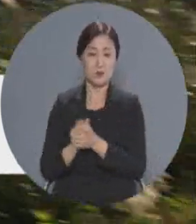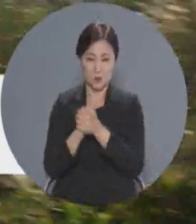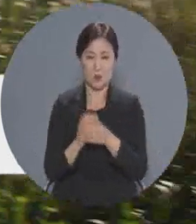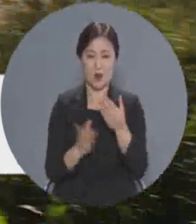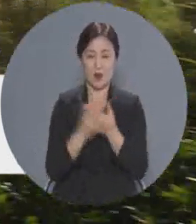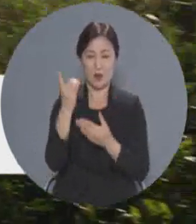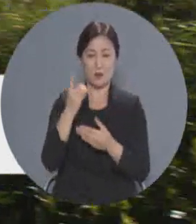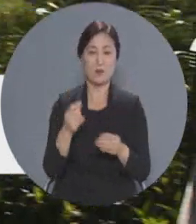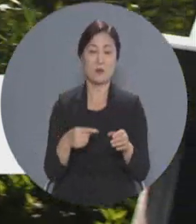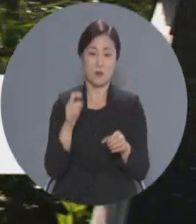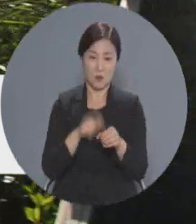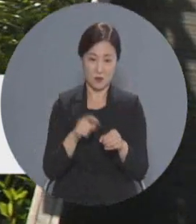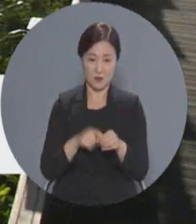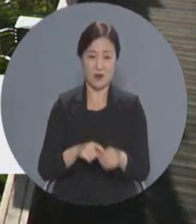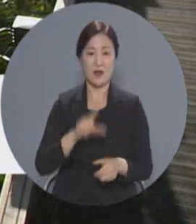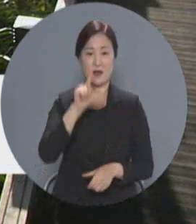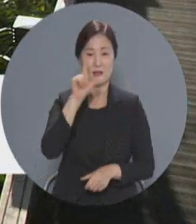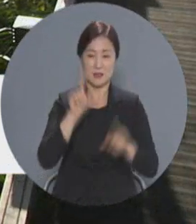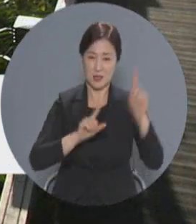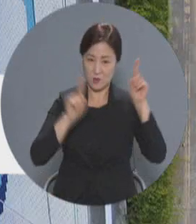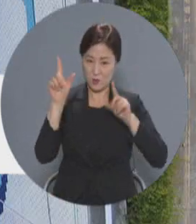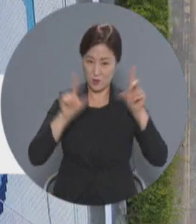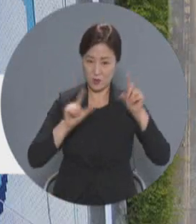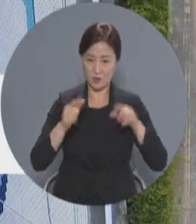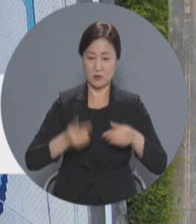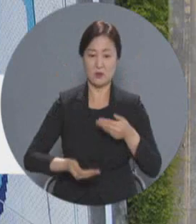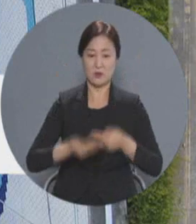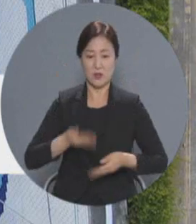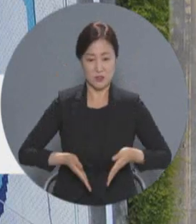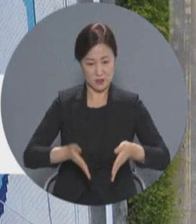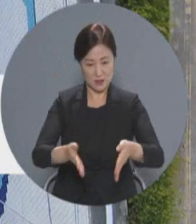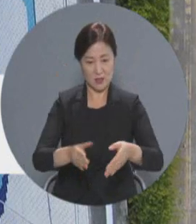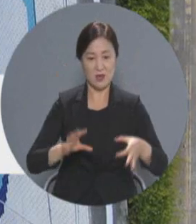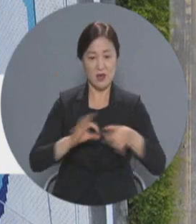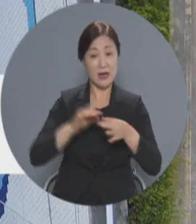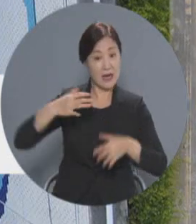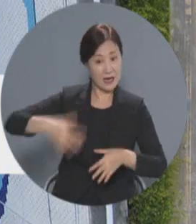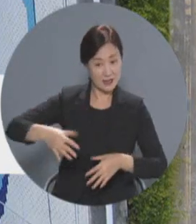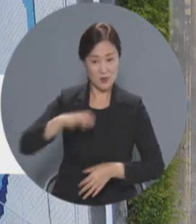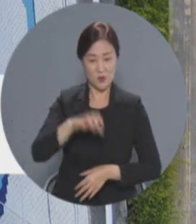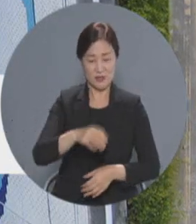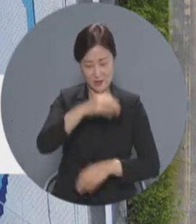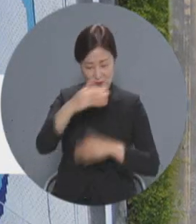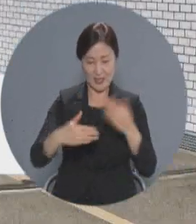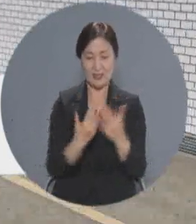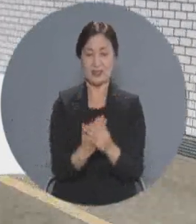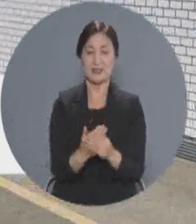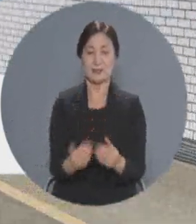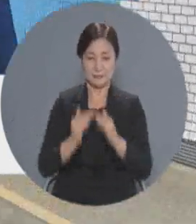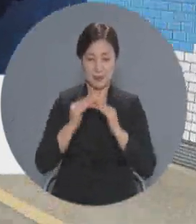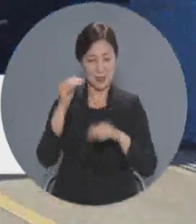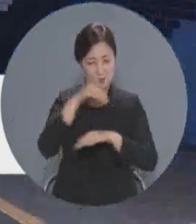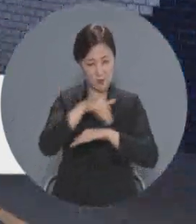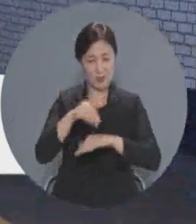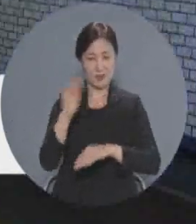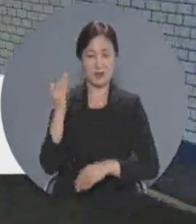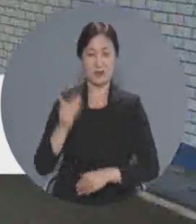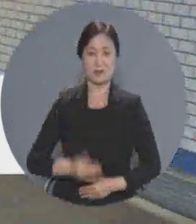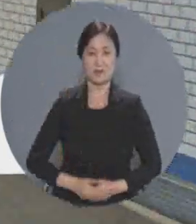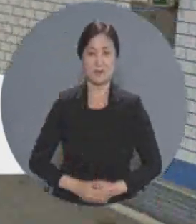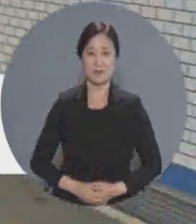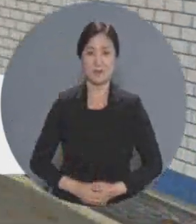남해안으로 이어지는 L자형 국도 77호선의 마지막 미연결 구간이 완공될 수 있는 길이 열렸다고